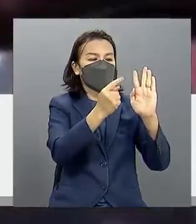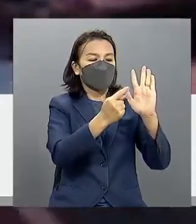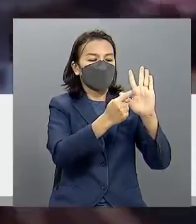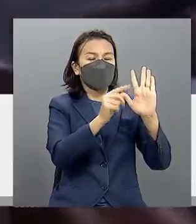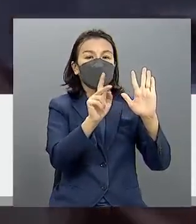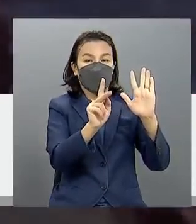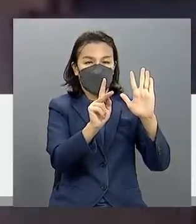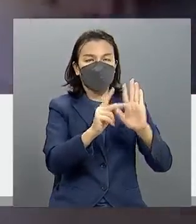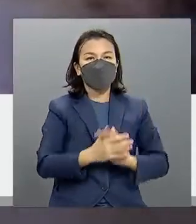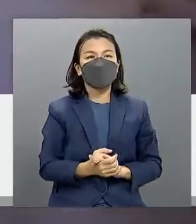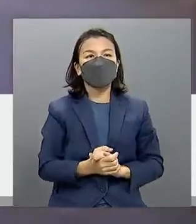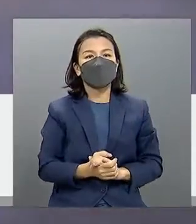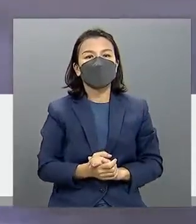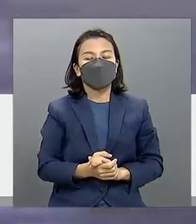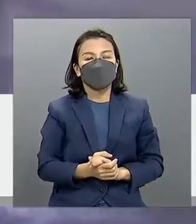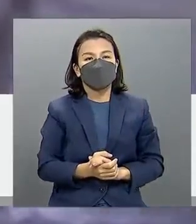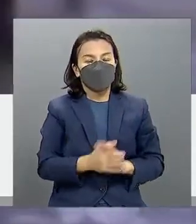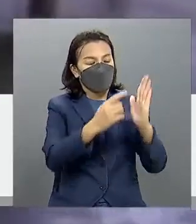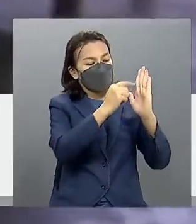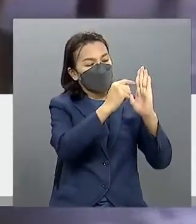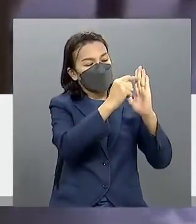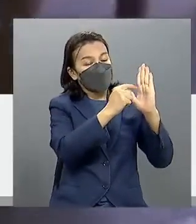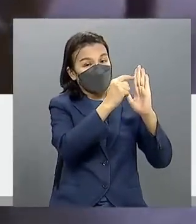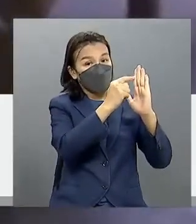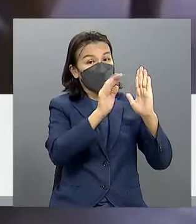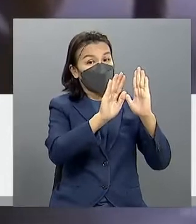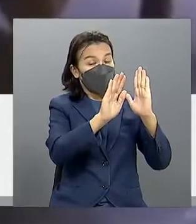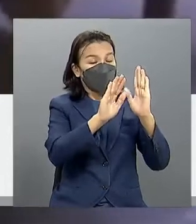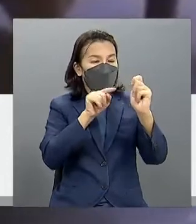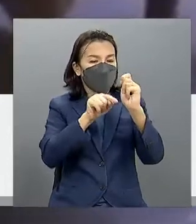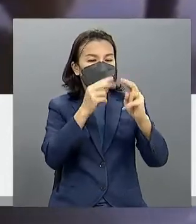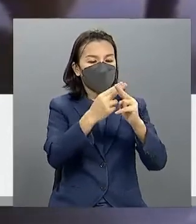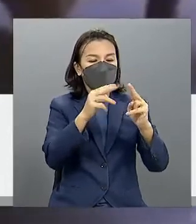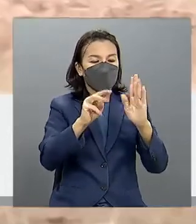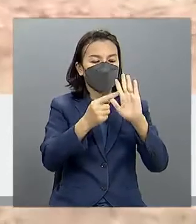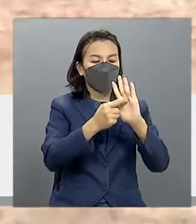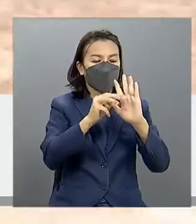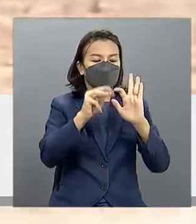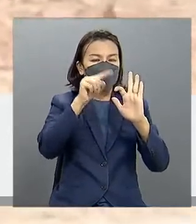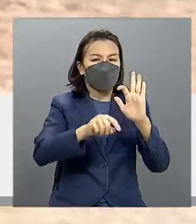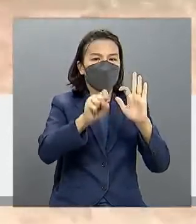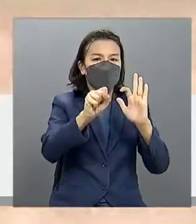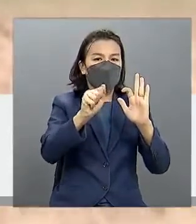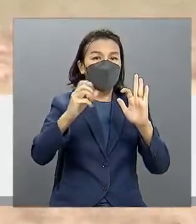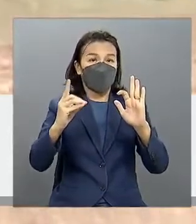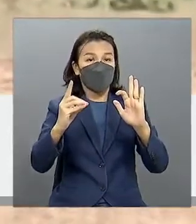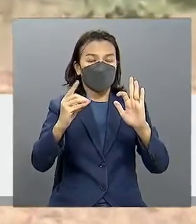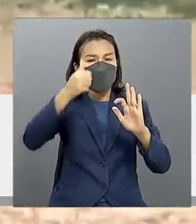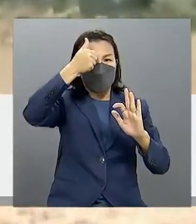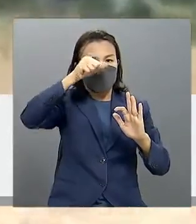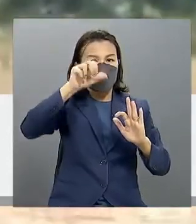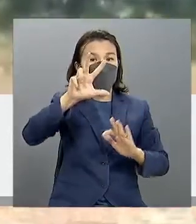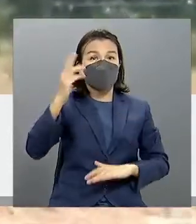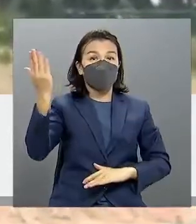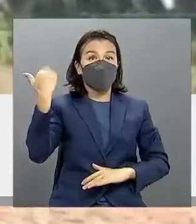กุและบ้านแม่กฎเกณฑ์ตำบลมหาวันอำเภอแม่สอดในช่วง 3วันที่ผ่านมาครับคะโดยเจ้าหน้าที่เคนอยู่แจ้งว่าฝ่าย